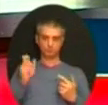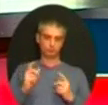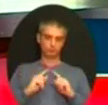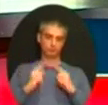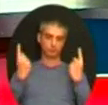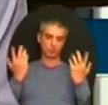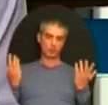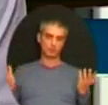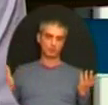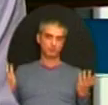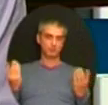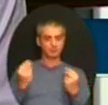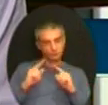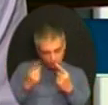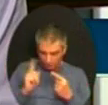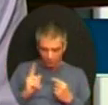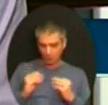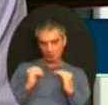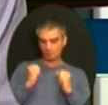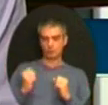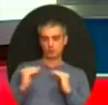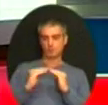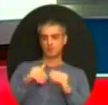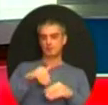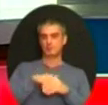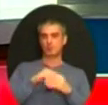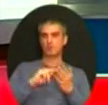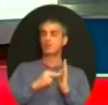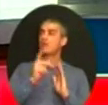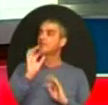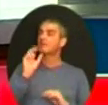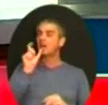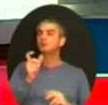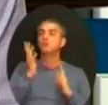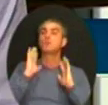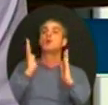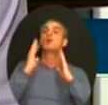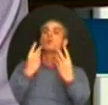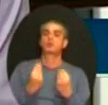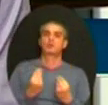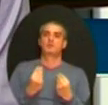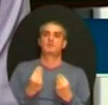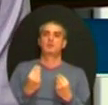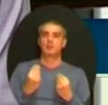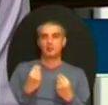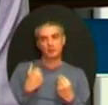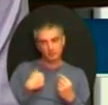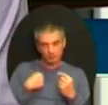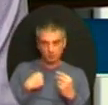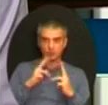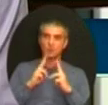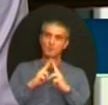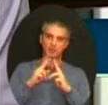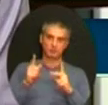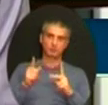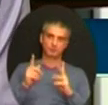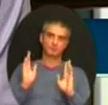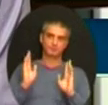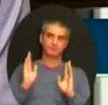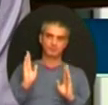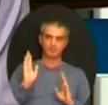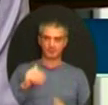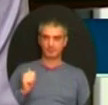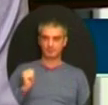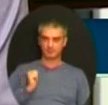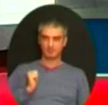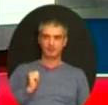במישהו אחר. ולמישהו אחר הזה לא בטוח כן. שיש מקום אבל בפוליטיקה. אבל עדיין את האנשים המאוד טובים, גם אנחנו מחמיצים. פגשנו